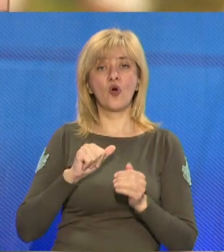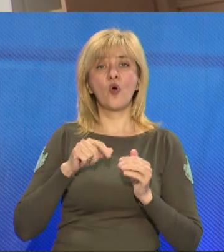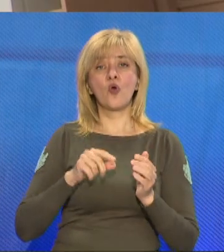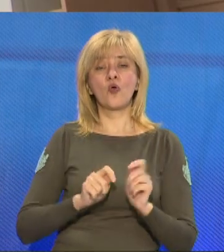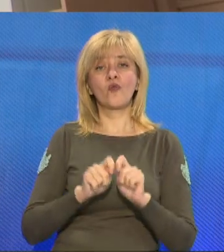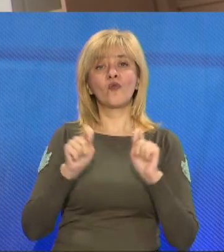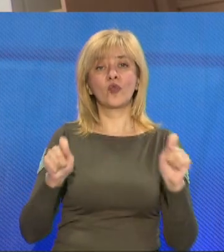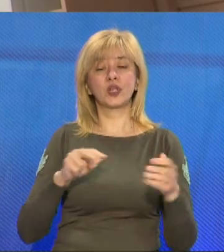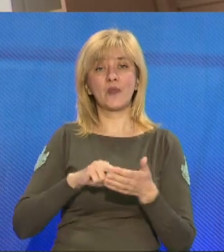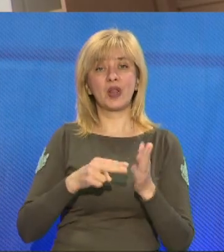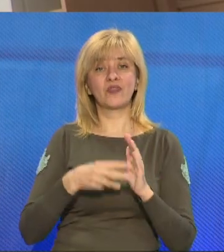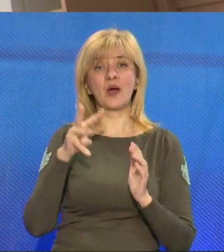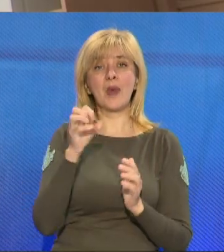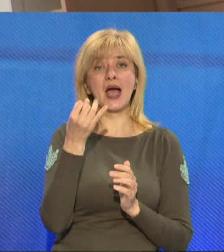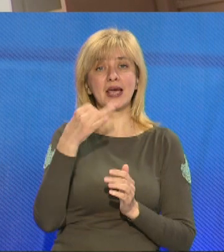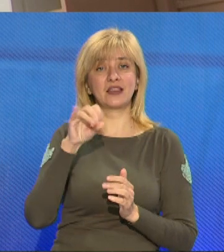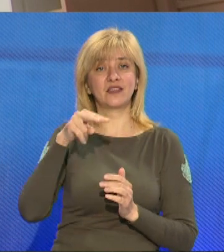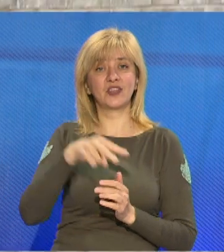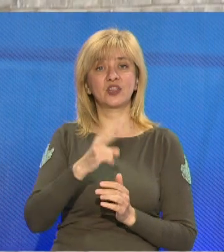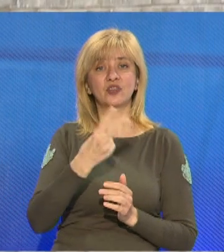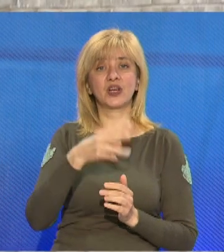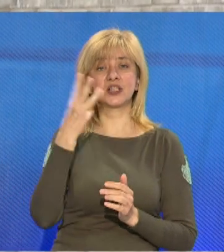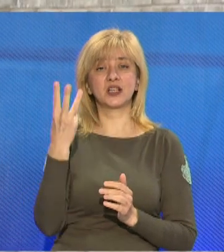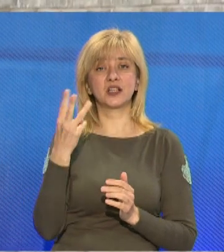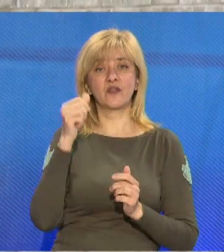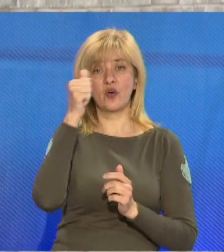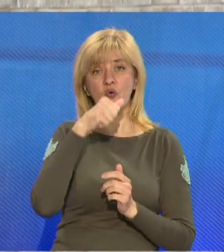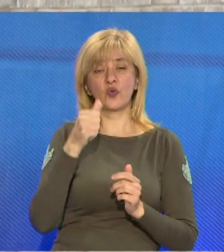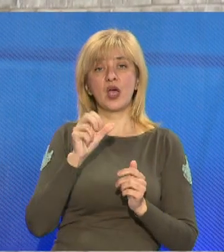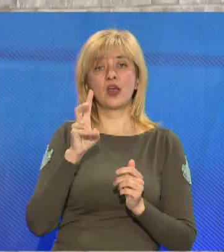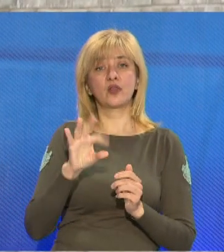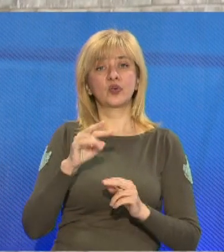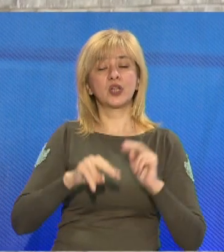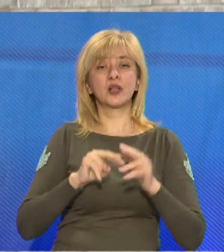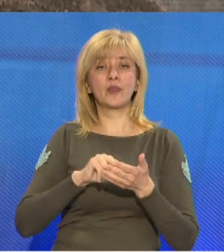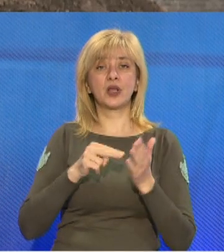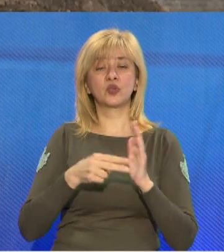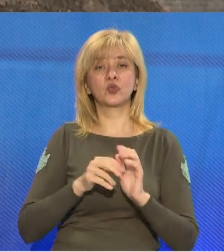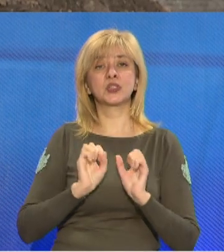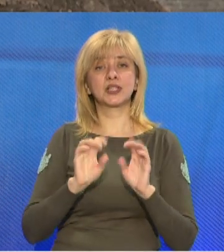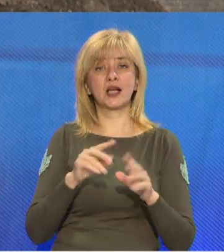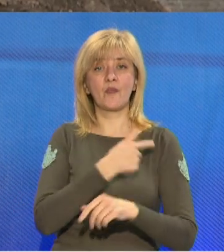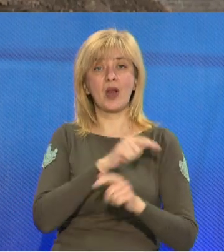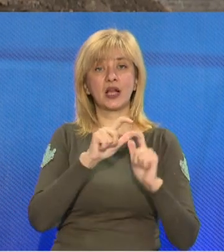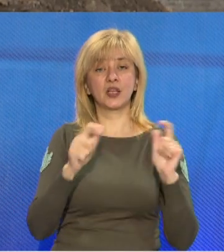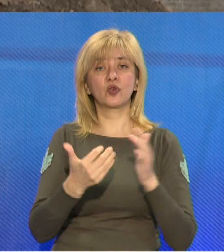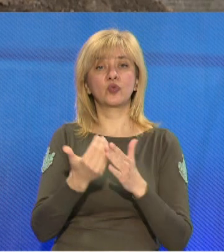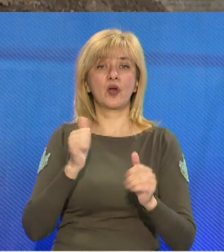май 2023 года. Але будовники плануют сдать поликлинику дотерминово, махчима уже у наступном годе.